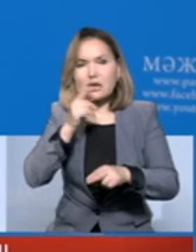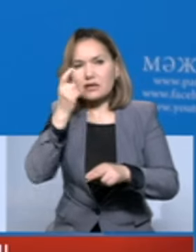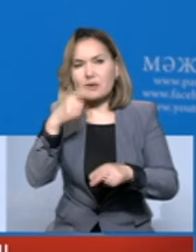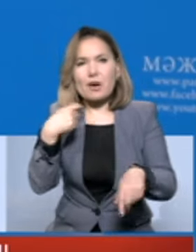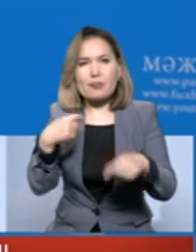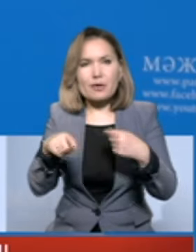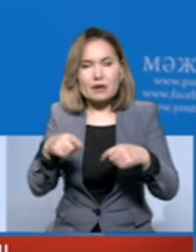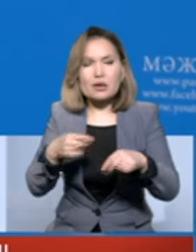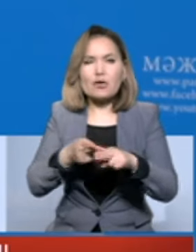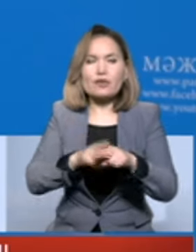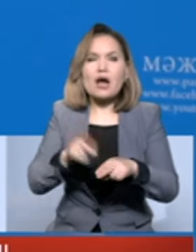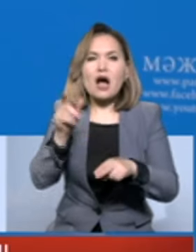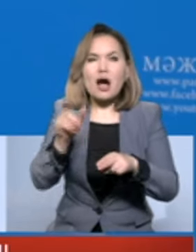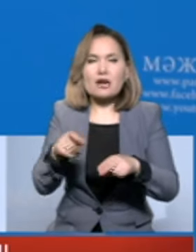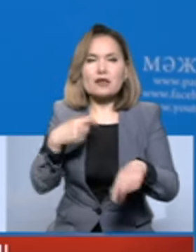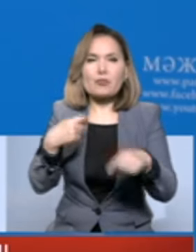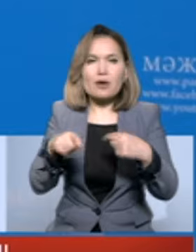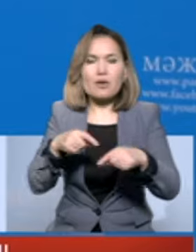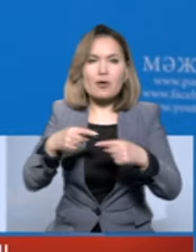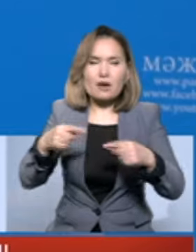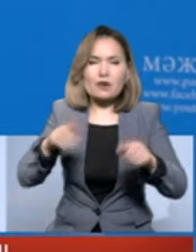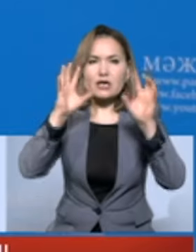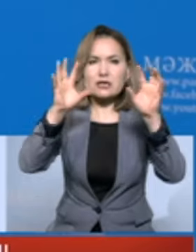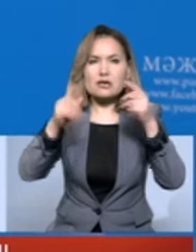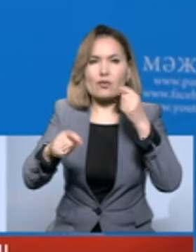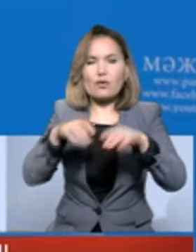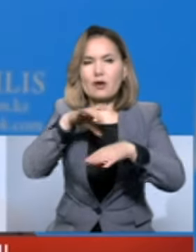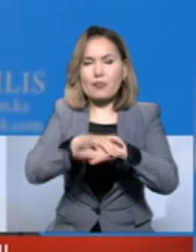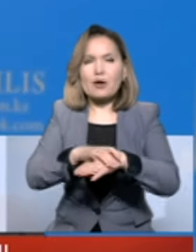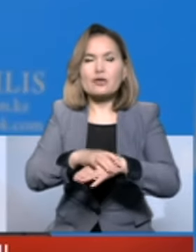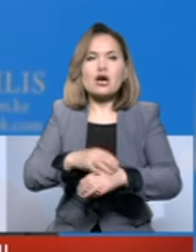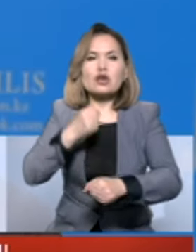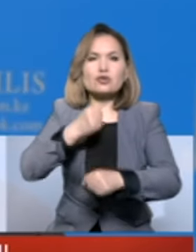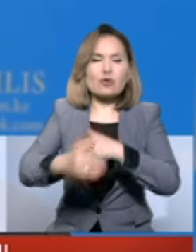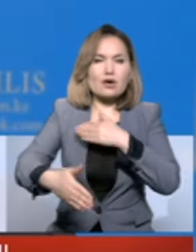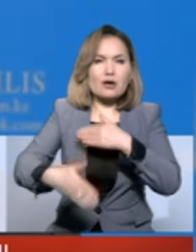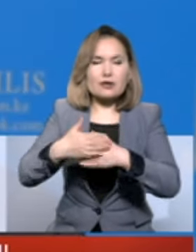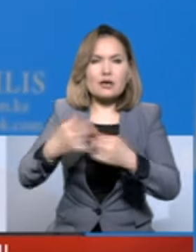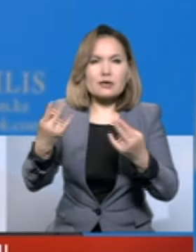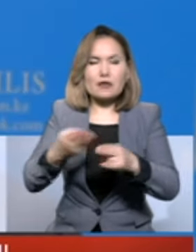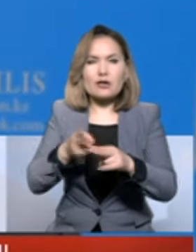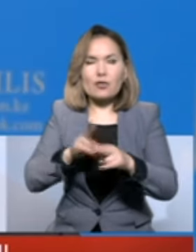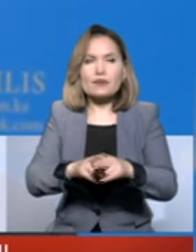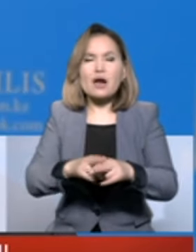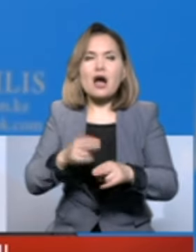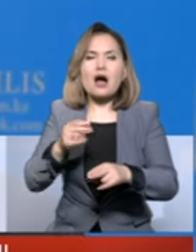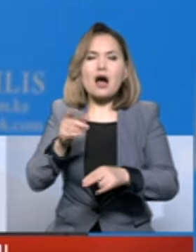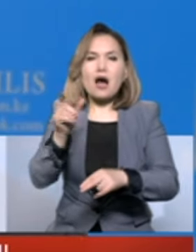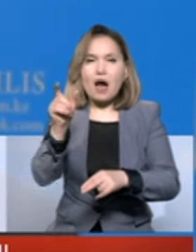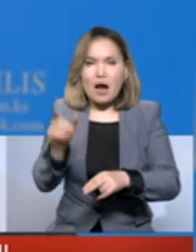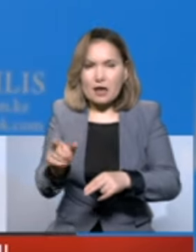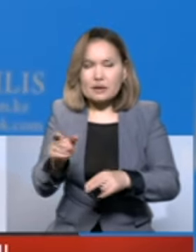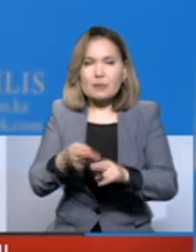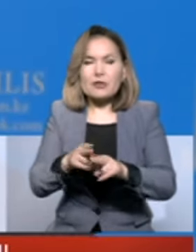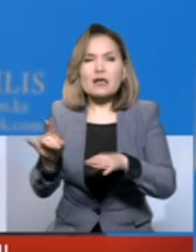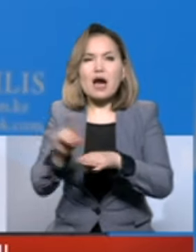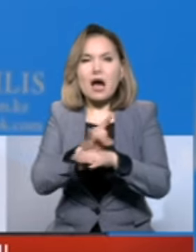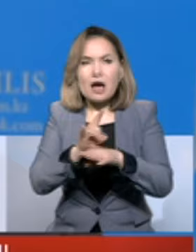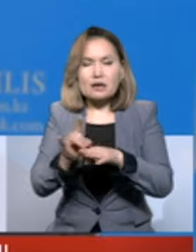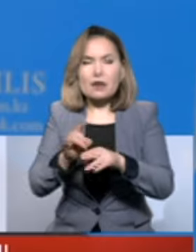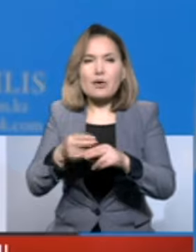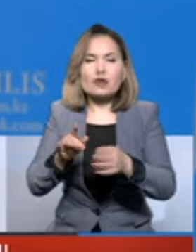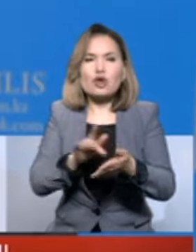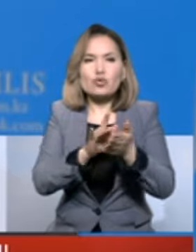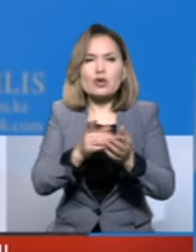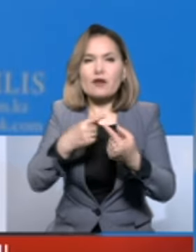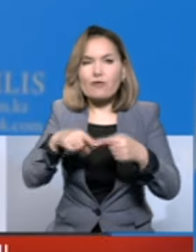Өйткені оның бәрі заңсыз түрде деп, біз қылмыстық жауапкершілік дедік. Сонген ембекке, міне, біз жұмыс береміз, анамнамыз дейді, туристік фирмалар